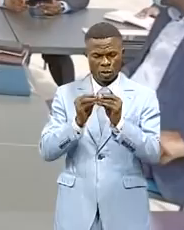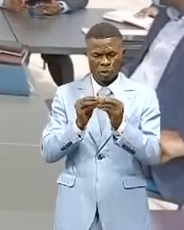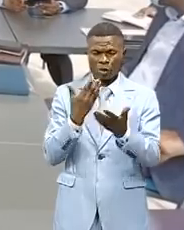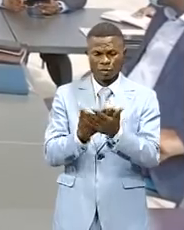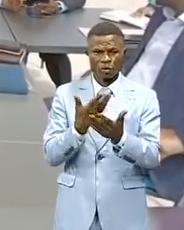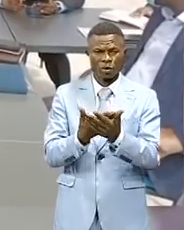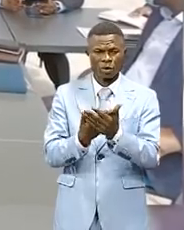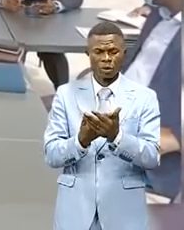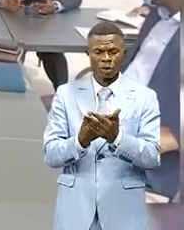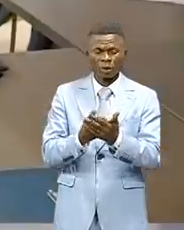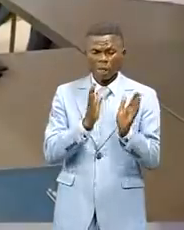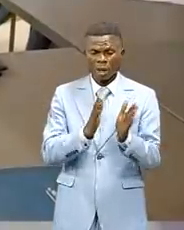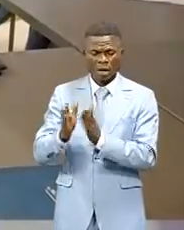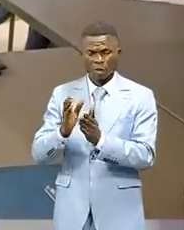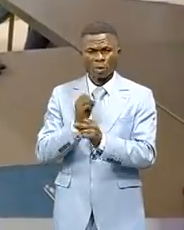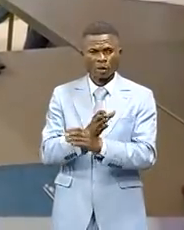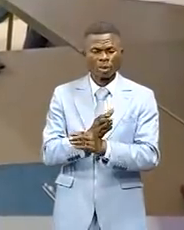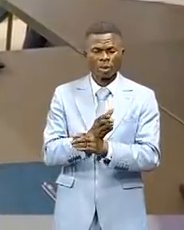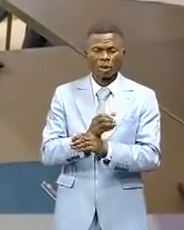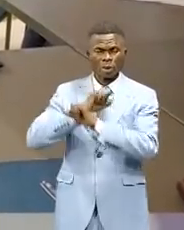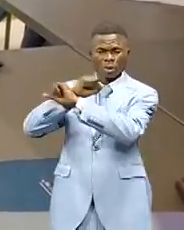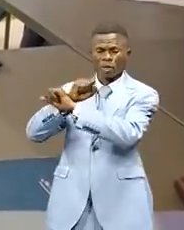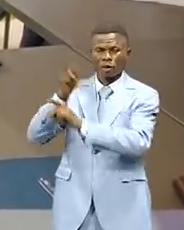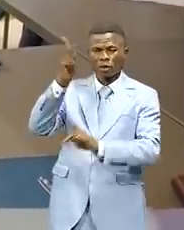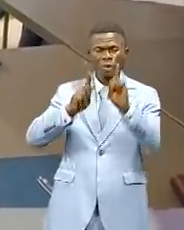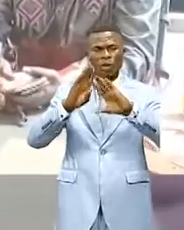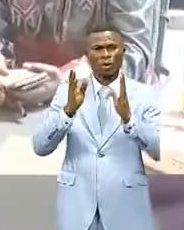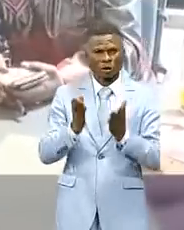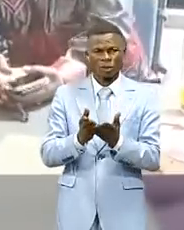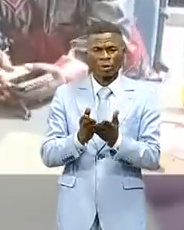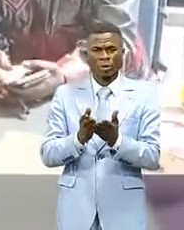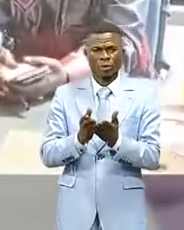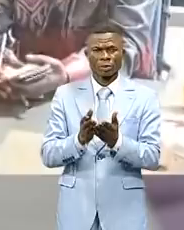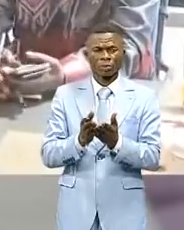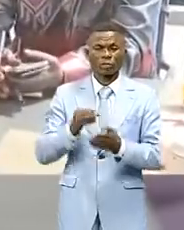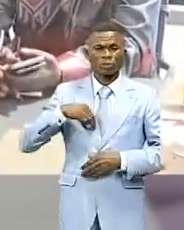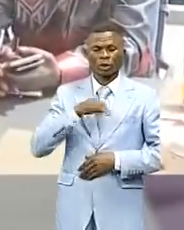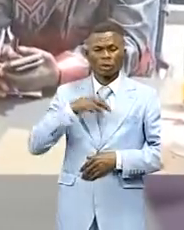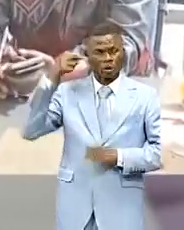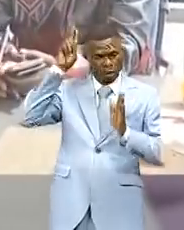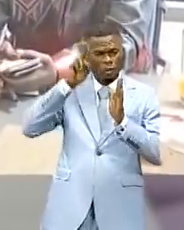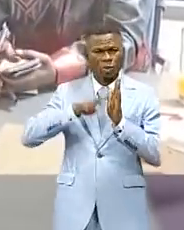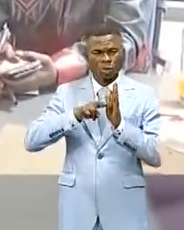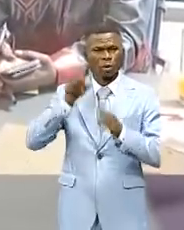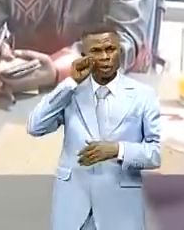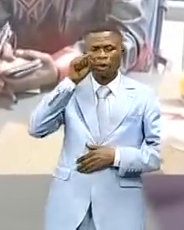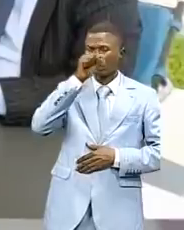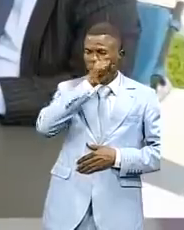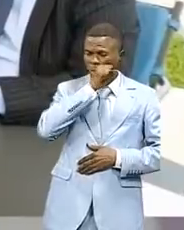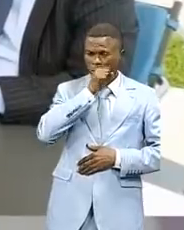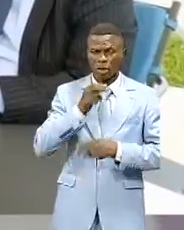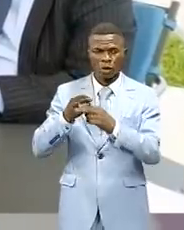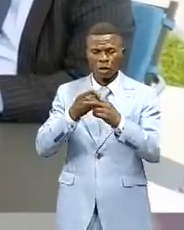pour des dispositions afin de protéger la population sept membres du gouvernement saint malo condé sous la coordination